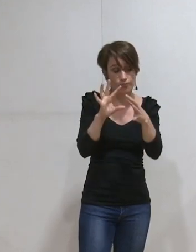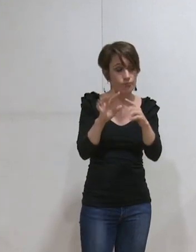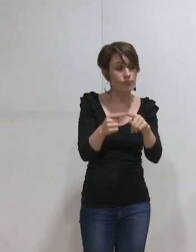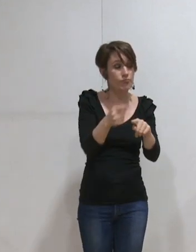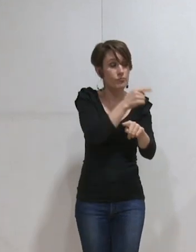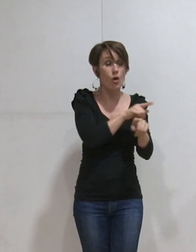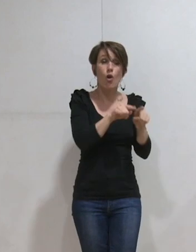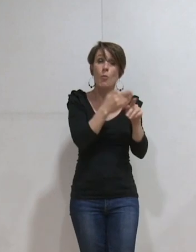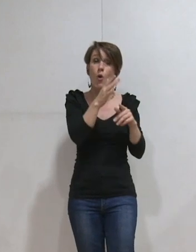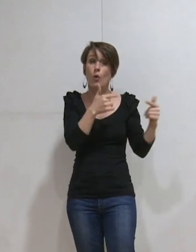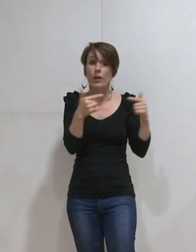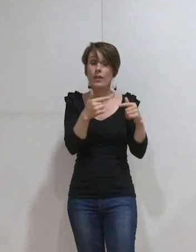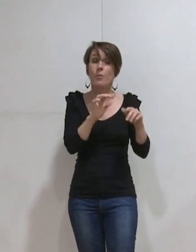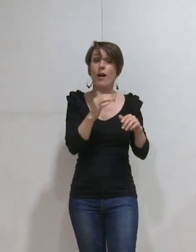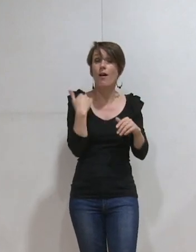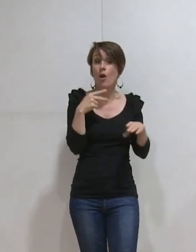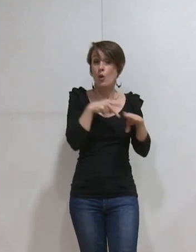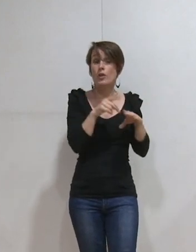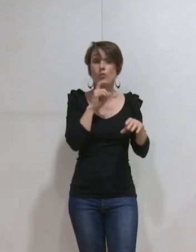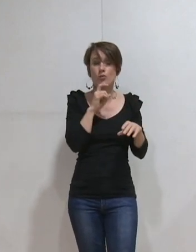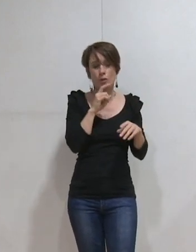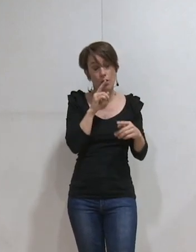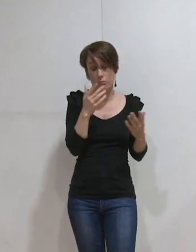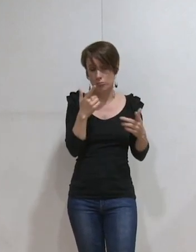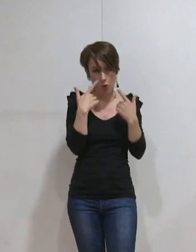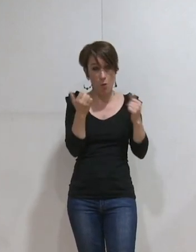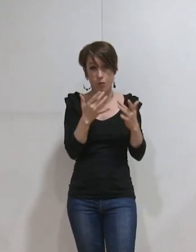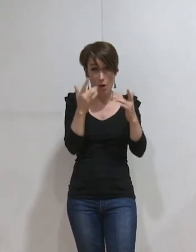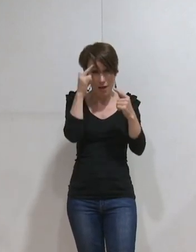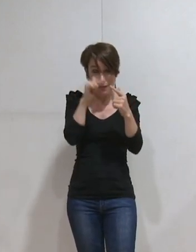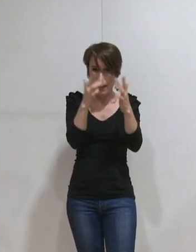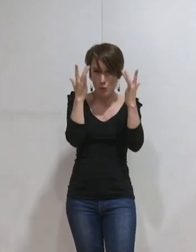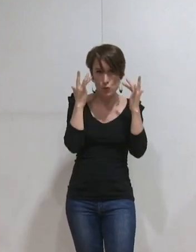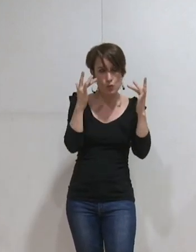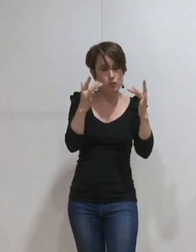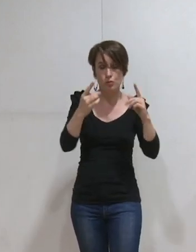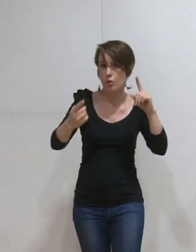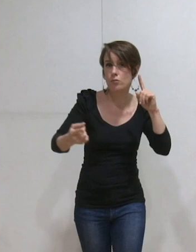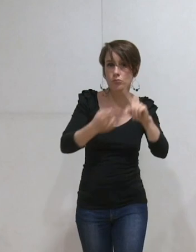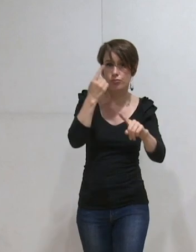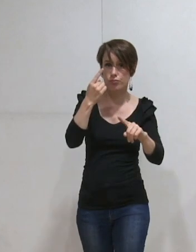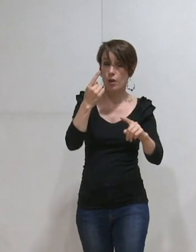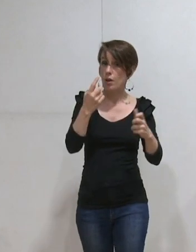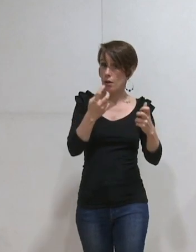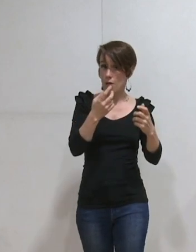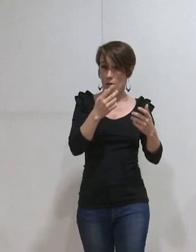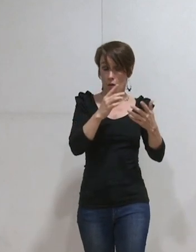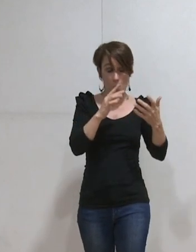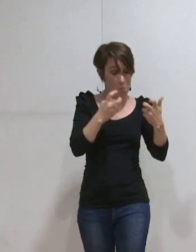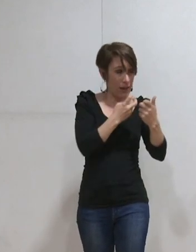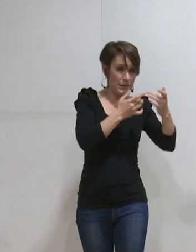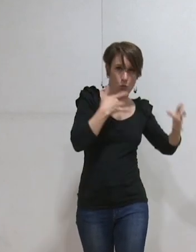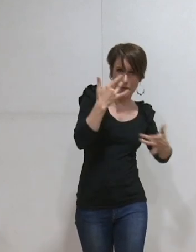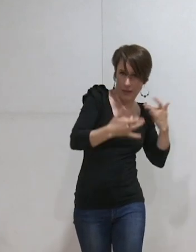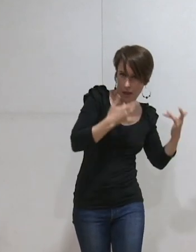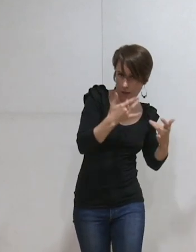place de la culture dans notre ville à la fois euh sous toutes ses formes à la fois dans la forme du du théâtre ou bien comme spectateur ou